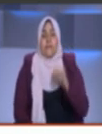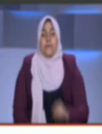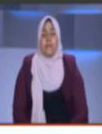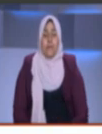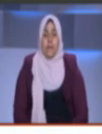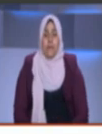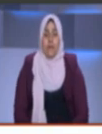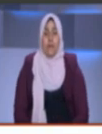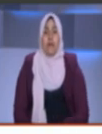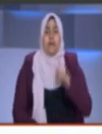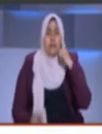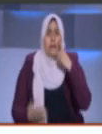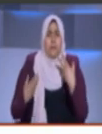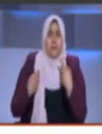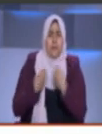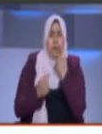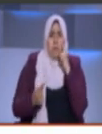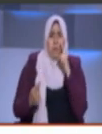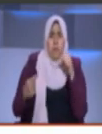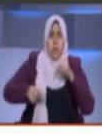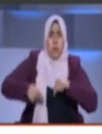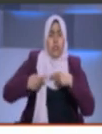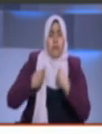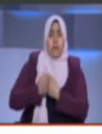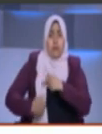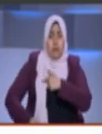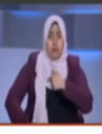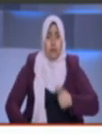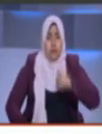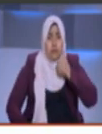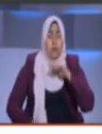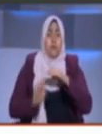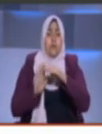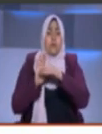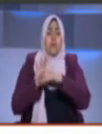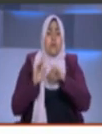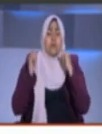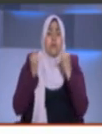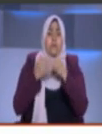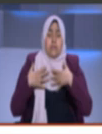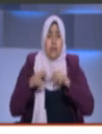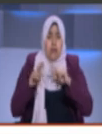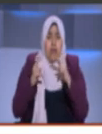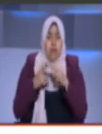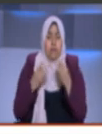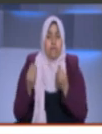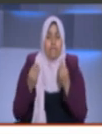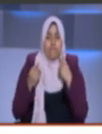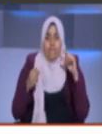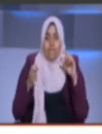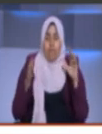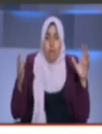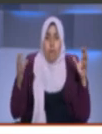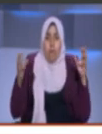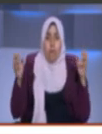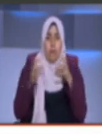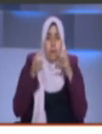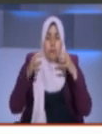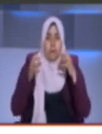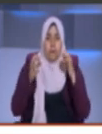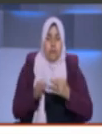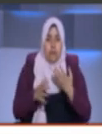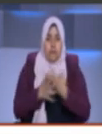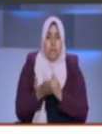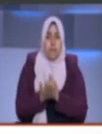الصدام المباشر مع الصين ومع منظمة الصحة العالمية، وبين المدرسة